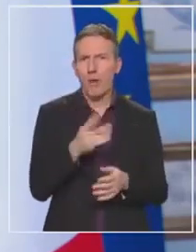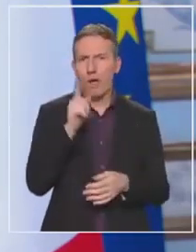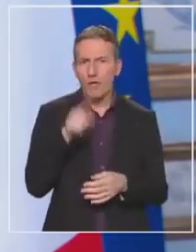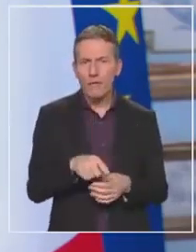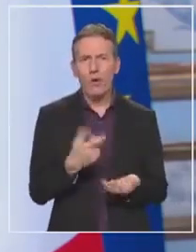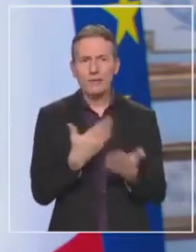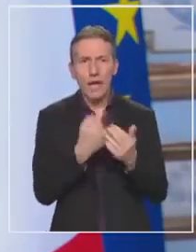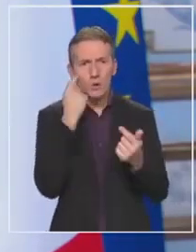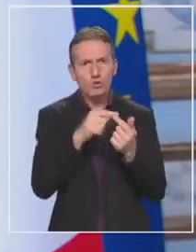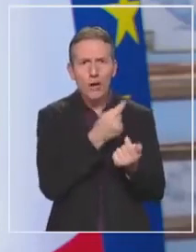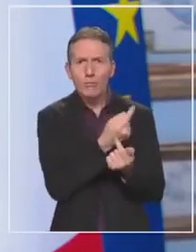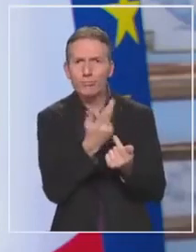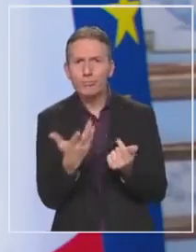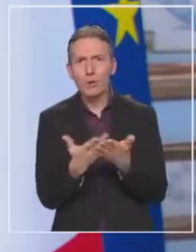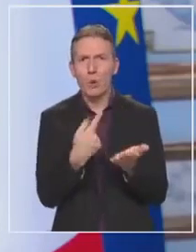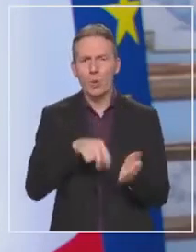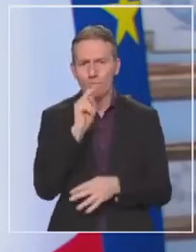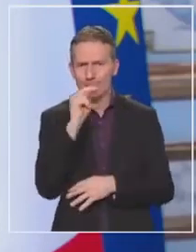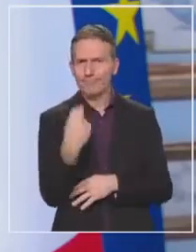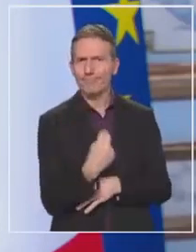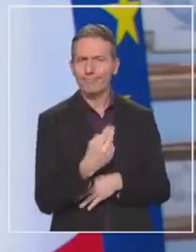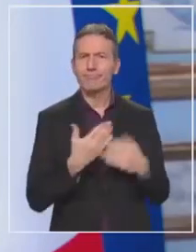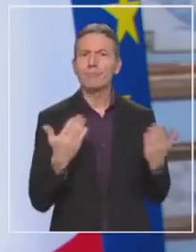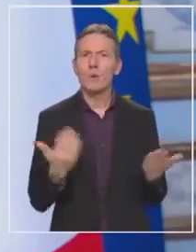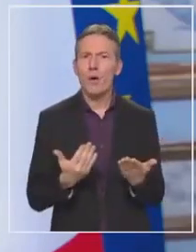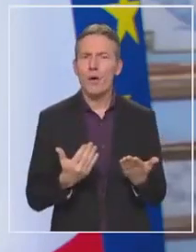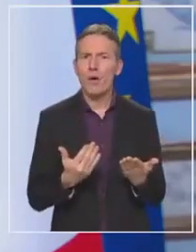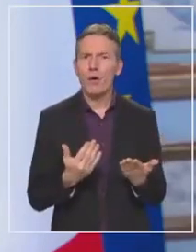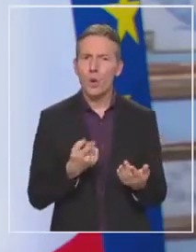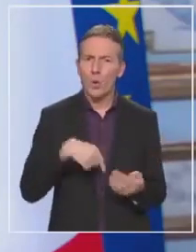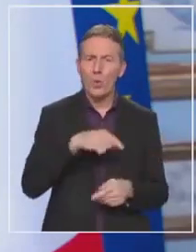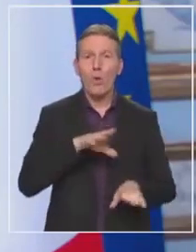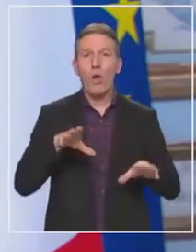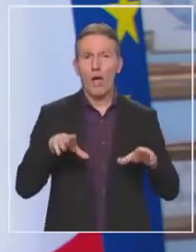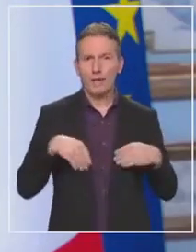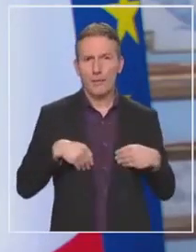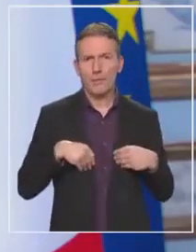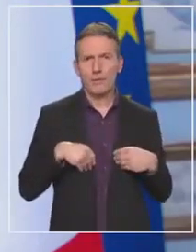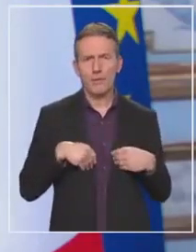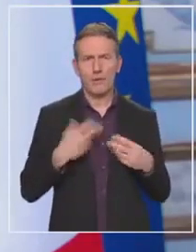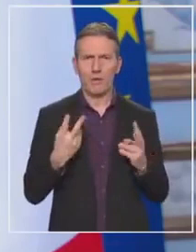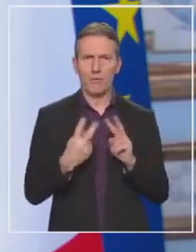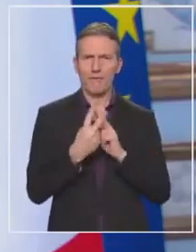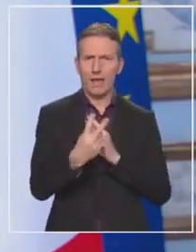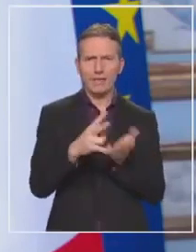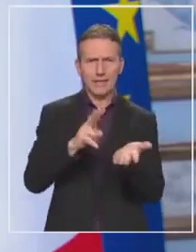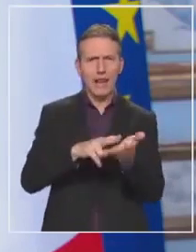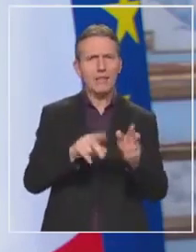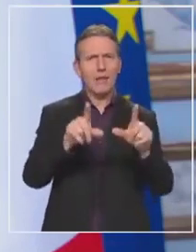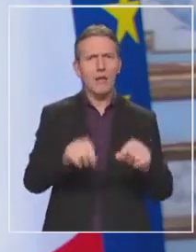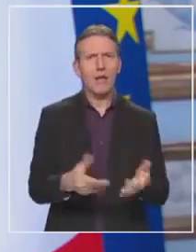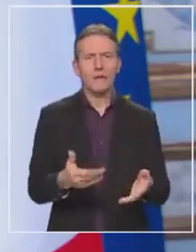tout de même sur ces sujets que nous nous regardions tels que nous sommes et que nous acceptions en face les réalités